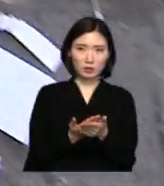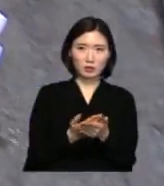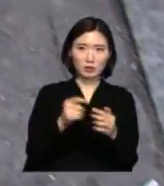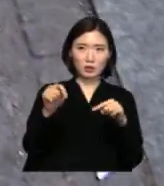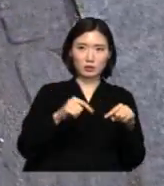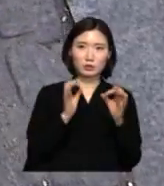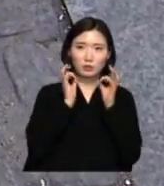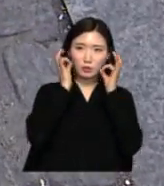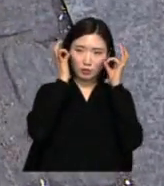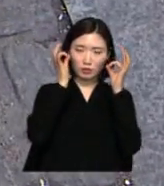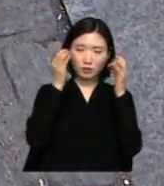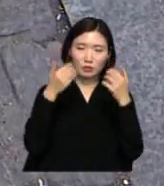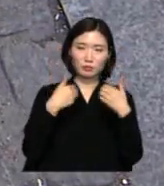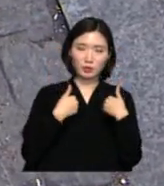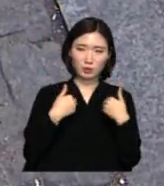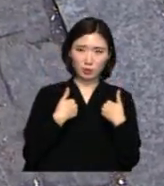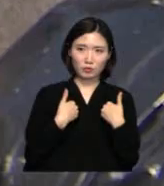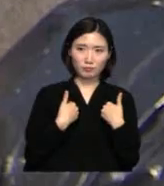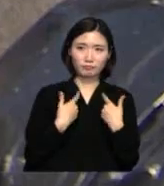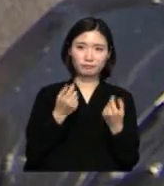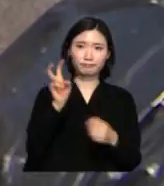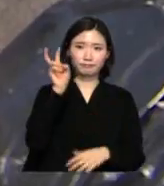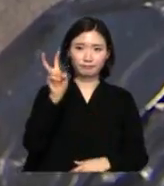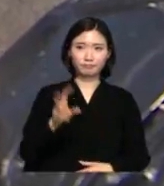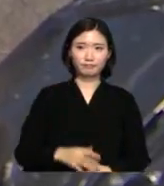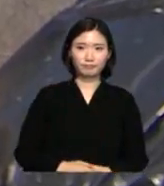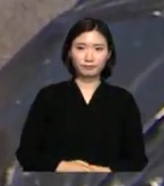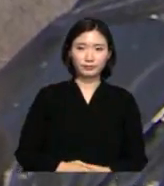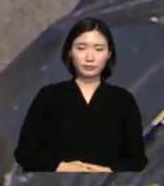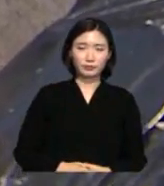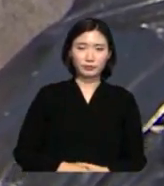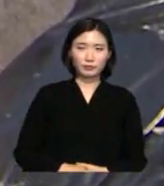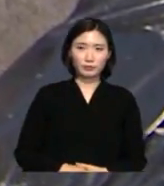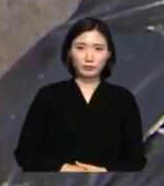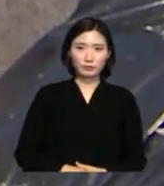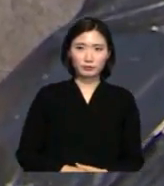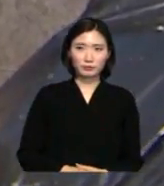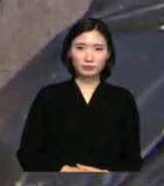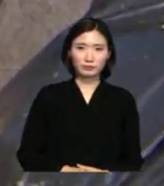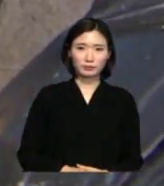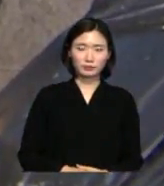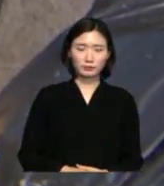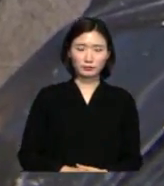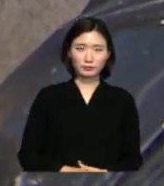행정적 노력이 뒷받침돼야 할 것으로 보입니다. 딜라이브 서울경제 케이블TV 박선아입니다.